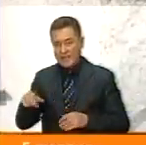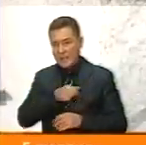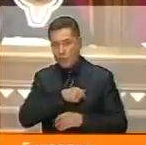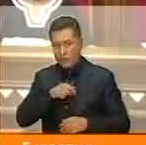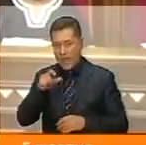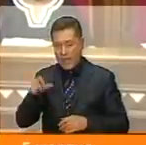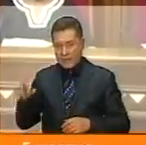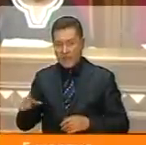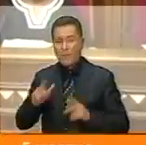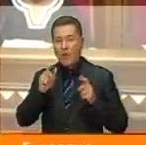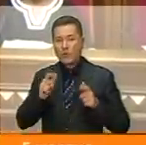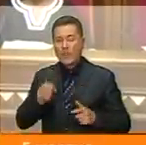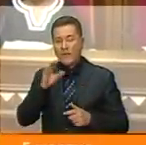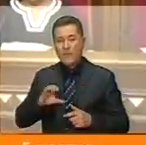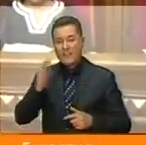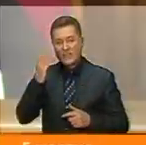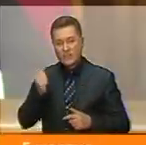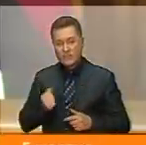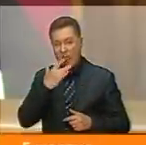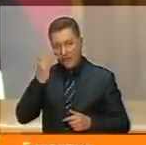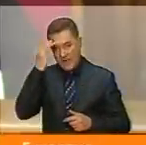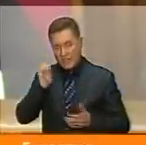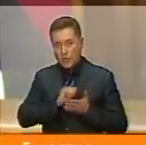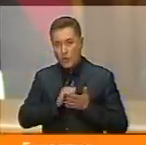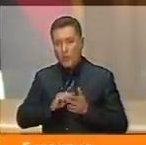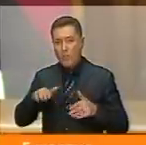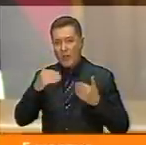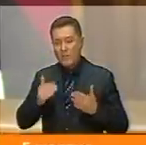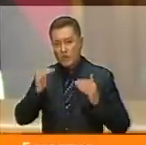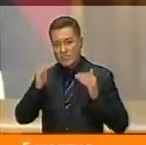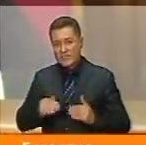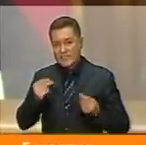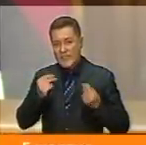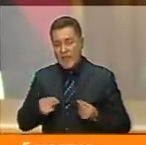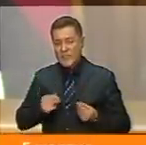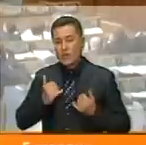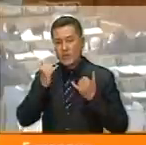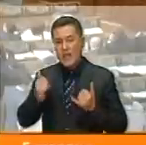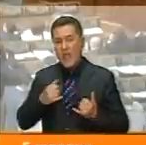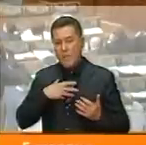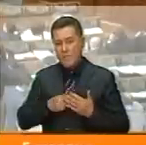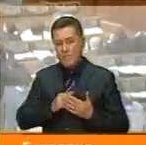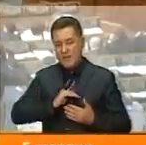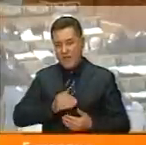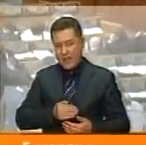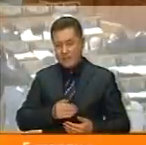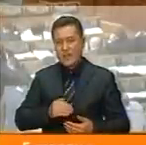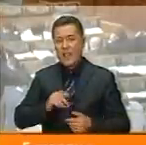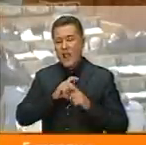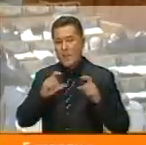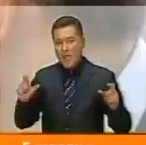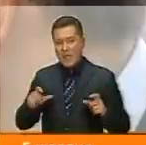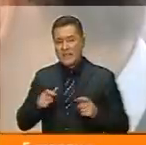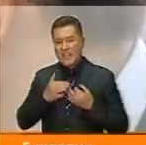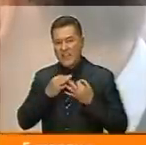з європейцями та США ще влітку. Документ пропонує знизити ренту на видобуток палива для приватних компаній і за рік перейти на вільний